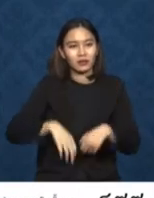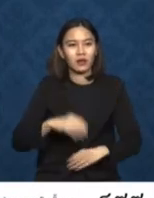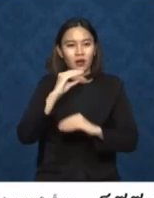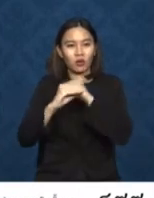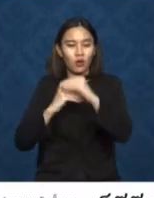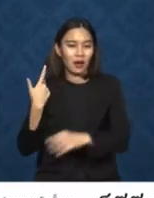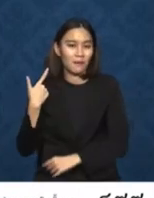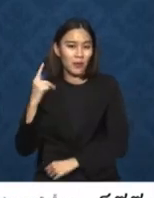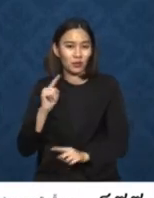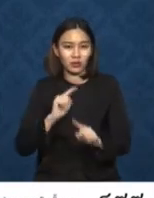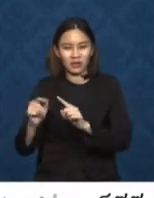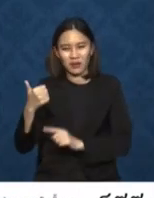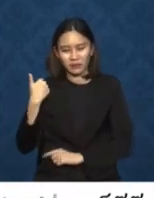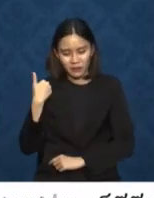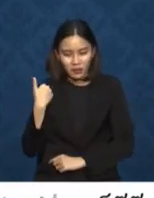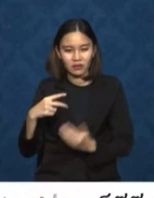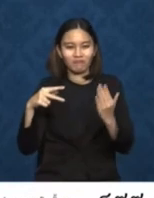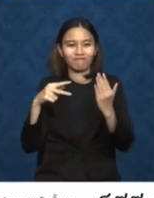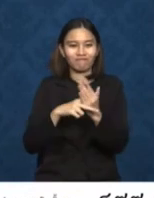ารที่มประโยนแบบนี้ถูกตัด